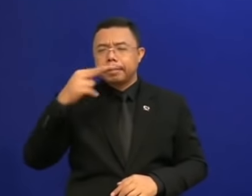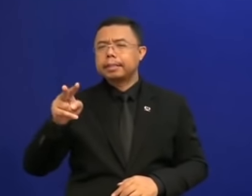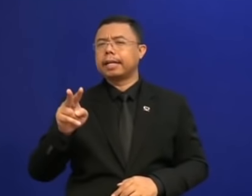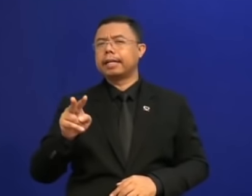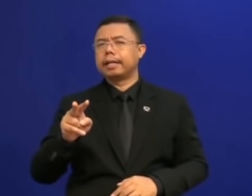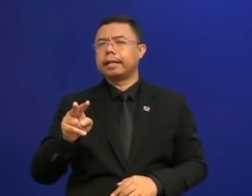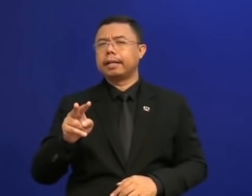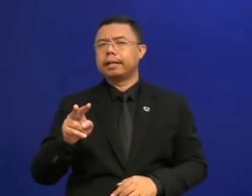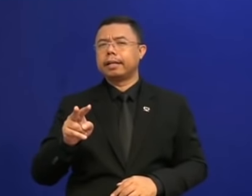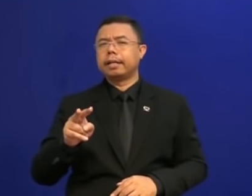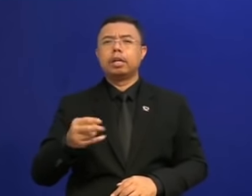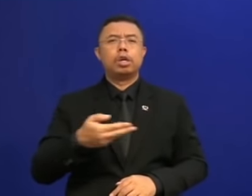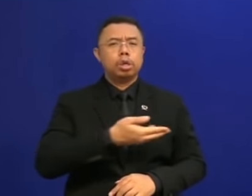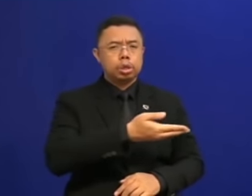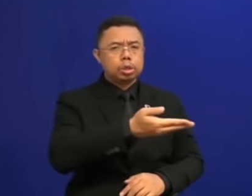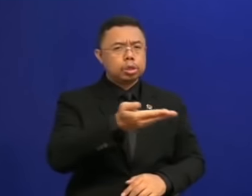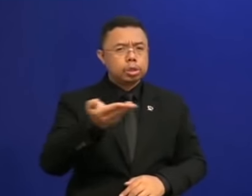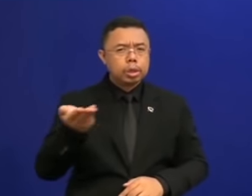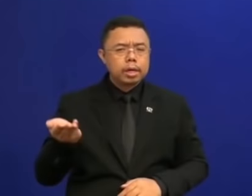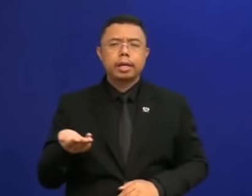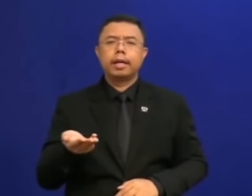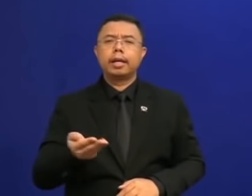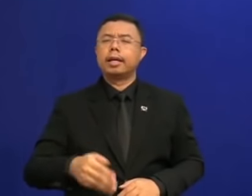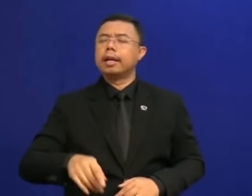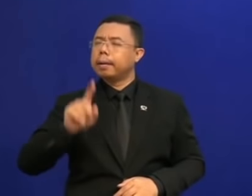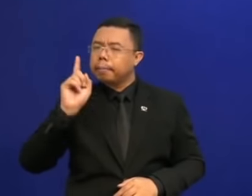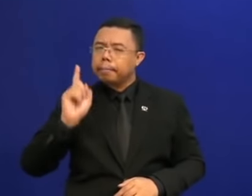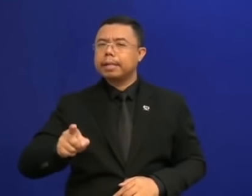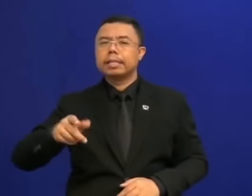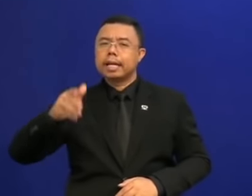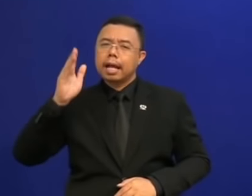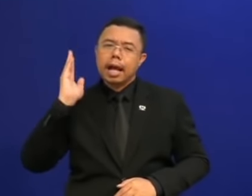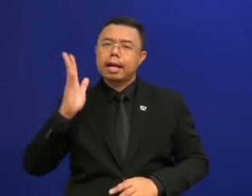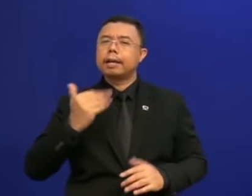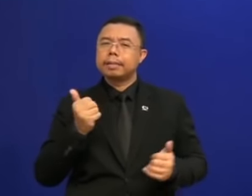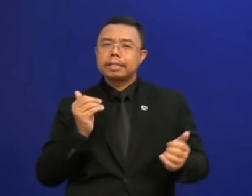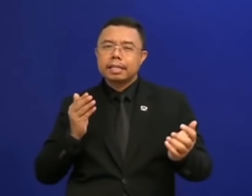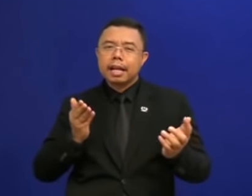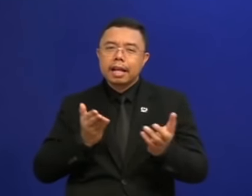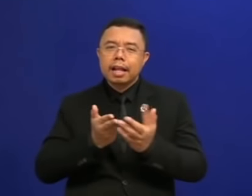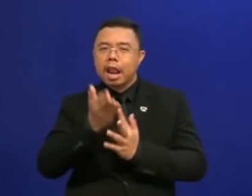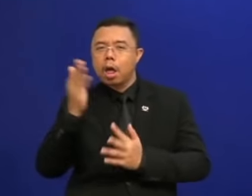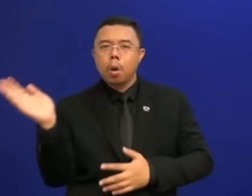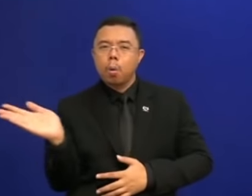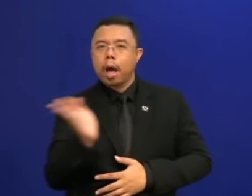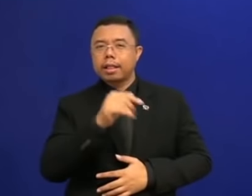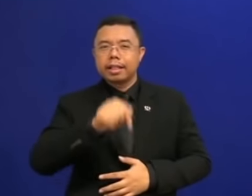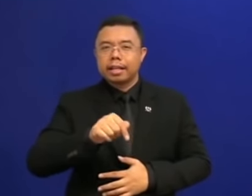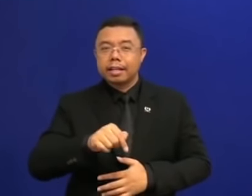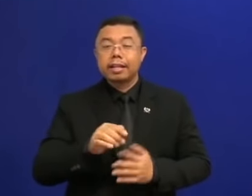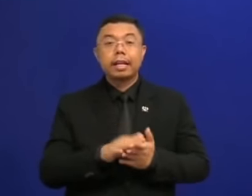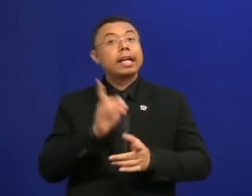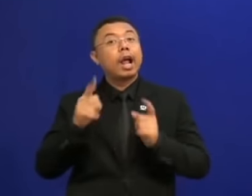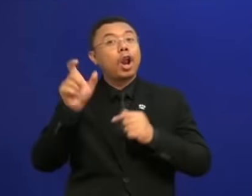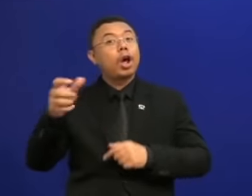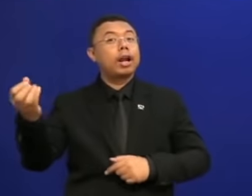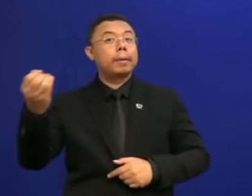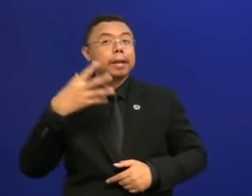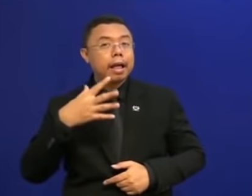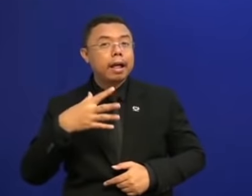percayalah, saudara akan bisa melewatinya. Kalau orang